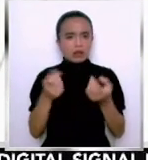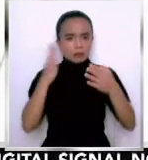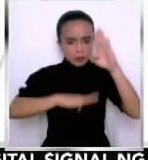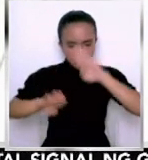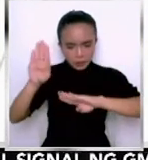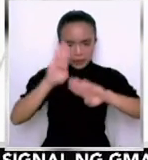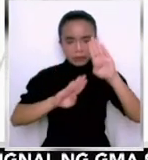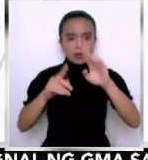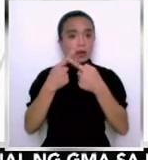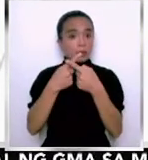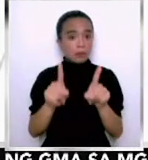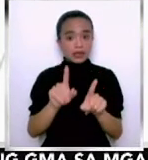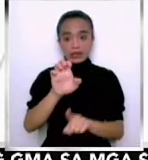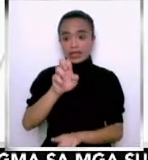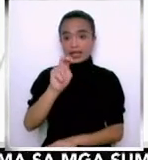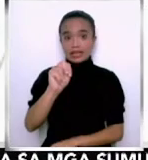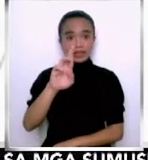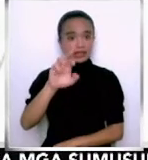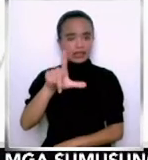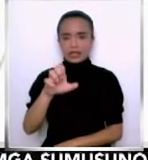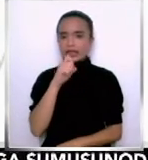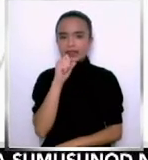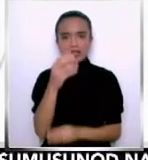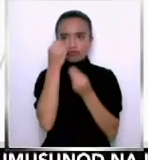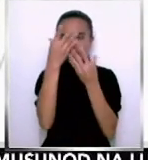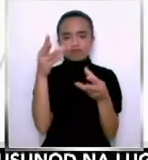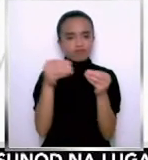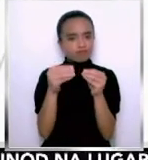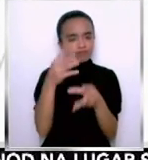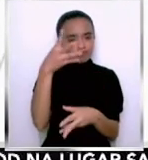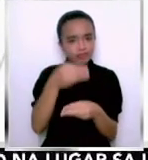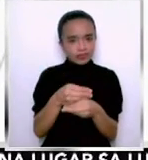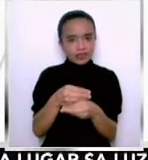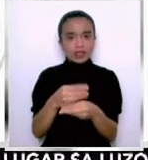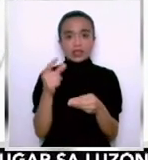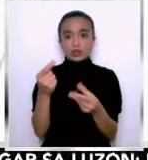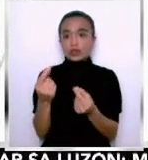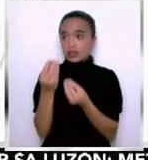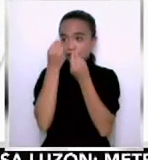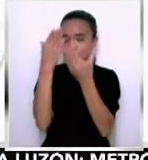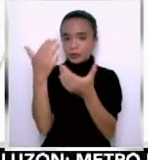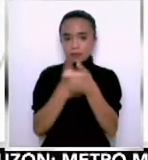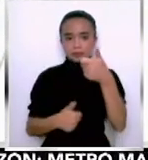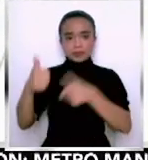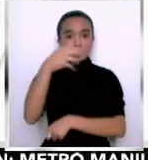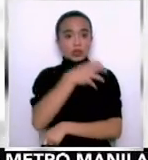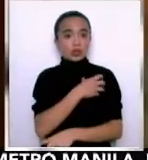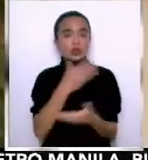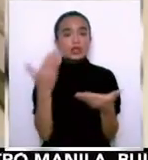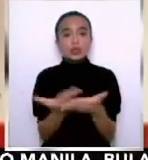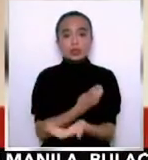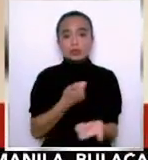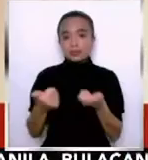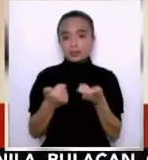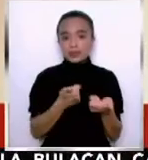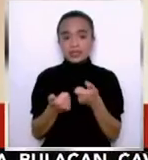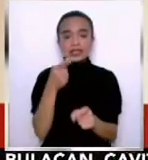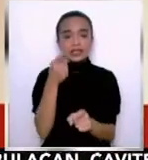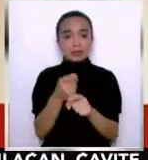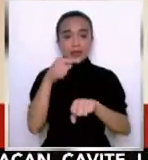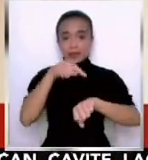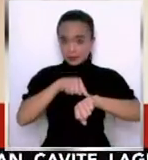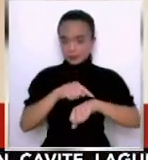detalye si Enrile. Ibibigay daw niya ang nakuhang impormasyon sa mga kinauukulan ng bagong administrasyon sa tamang panahon. Ayon kay